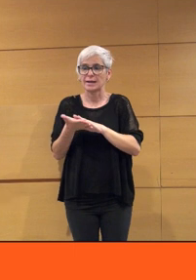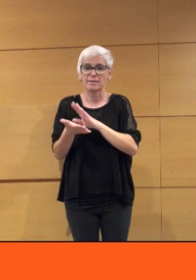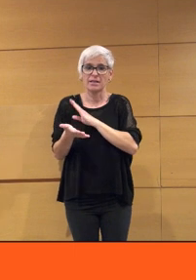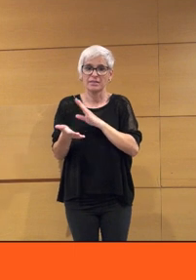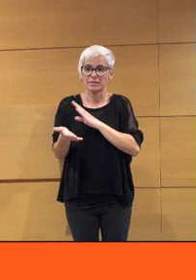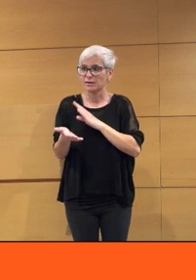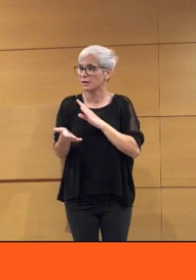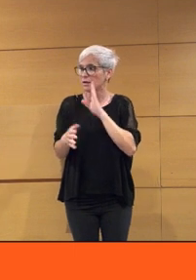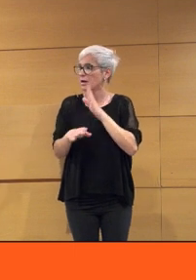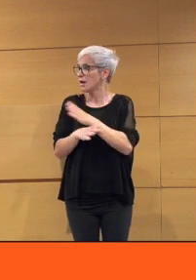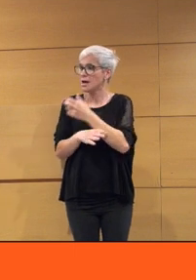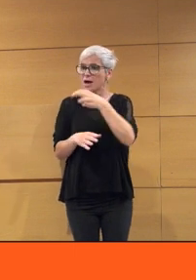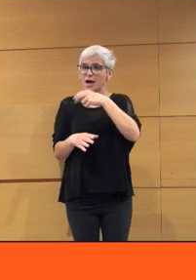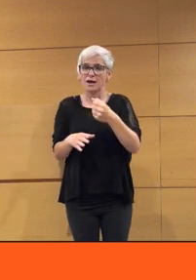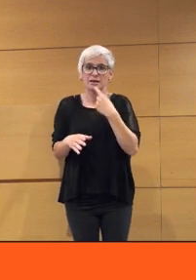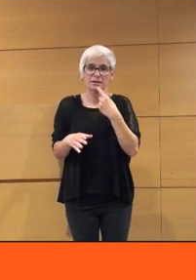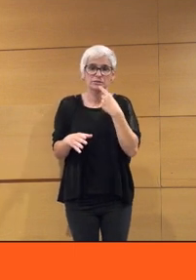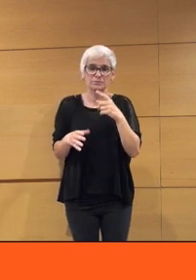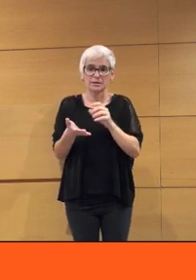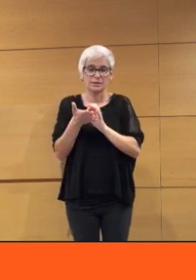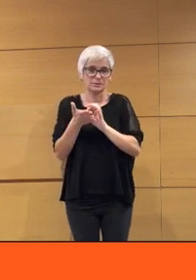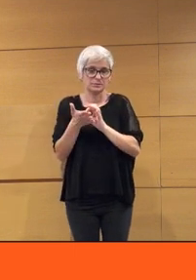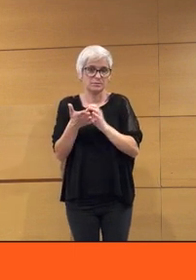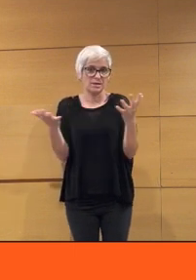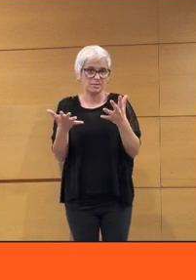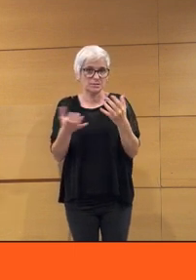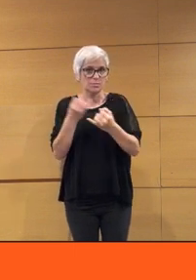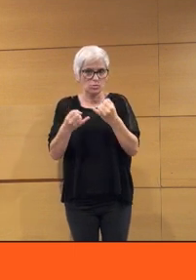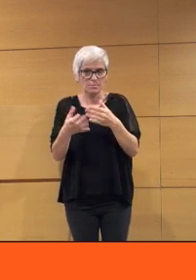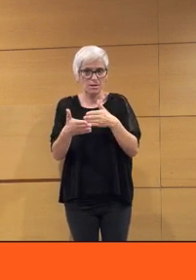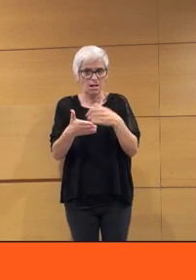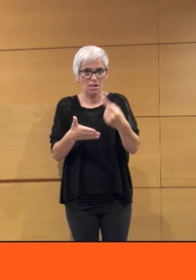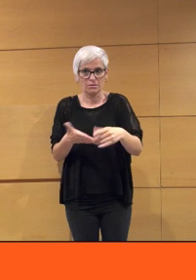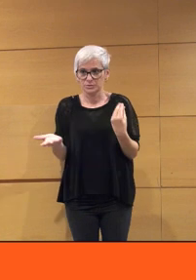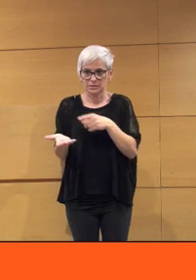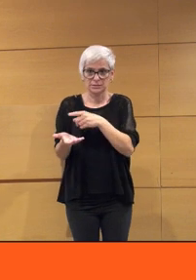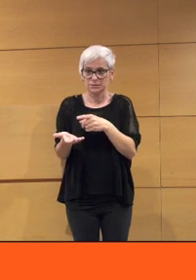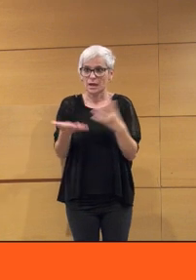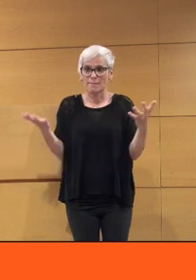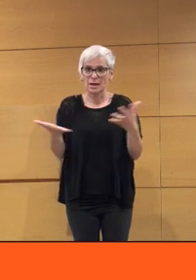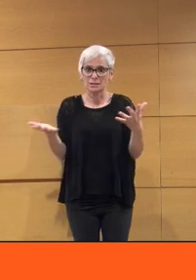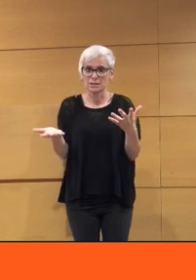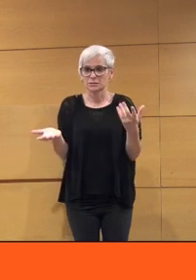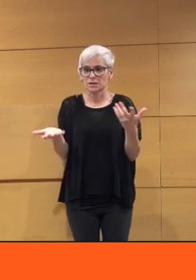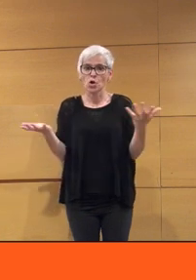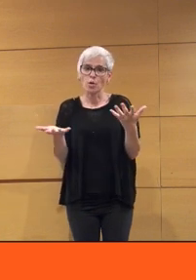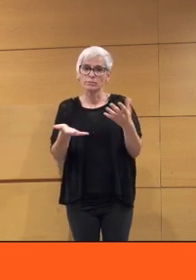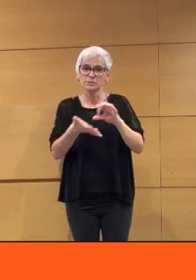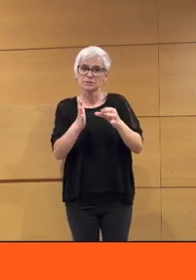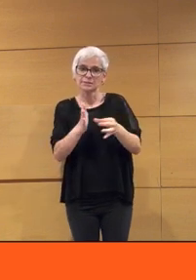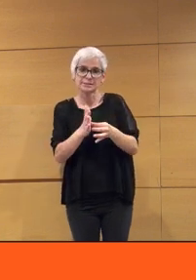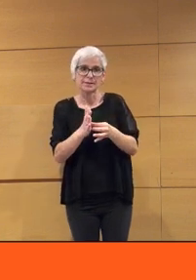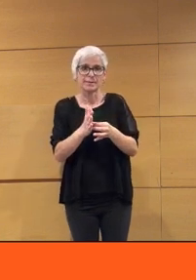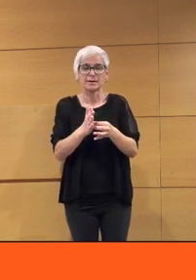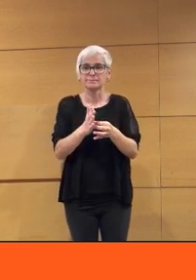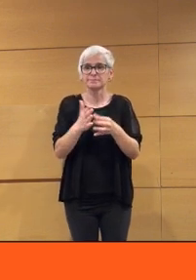ha comentat la problemàtica dels serveis d'emergències. Els usuaris han de poder rebre aquesta emergència a través d'un canal en el